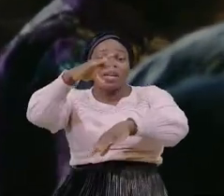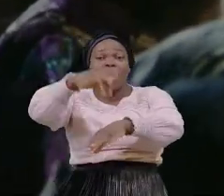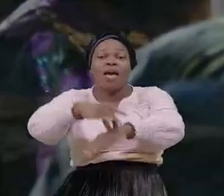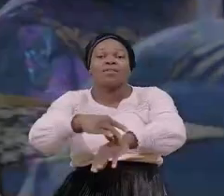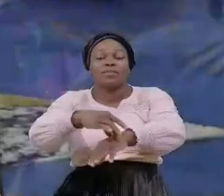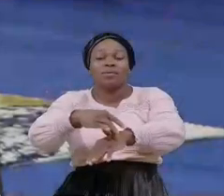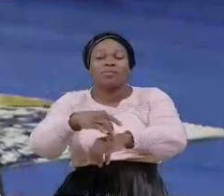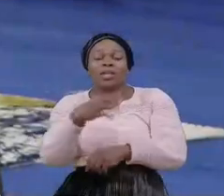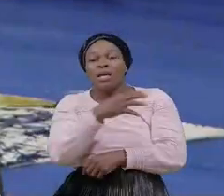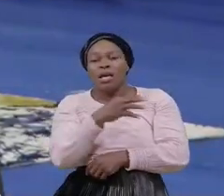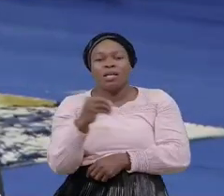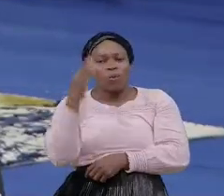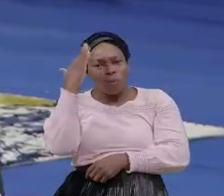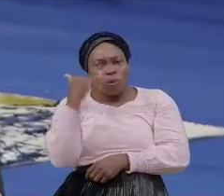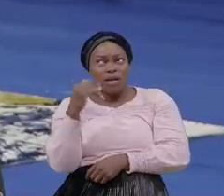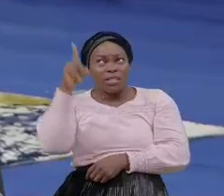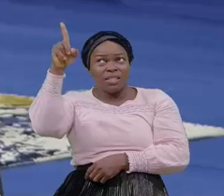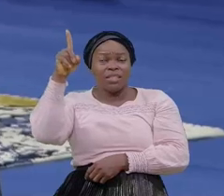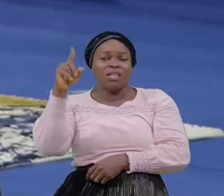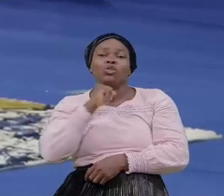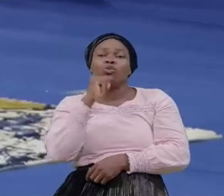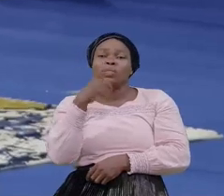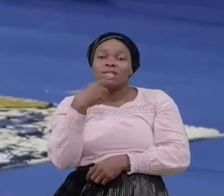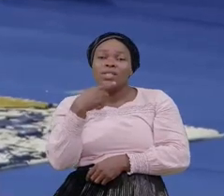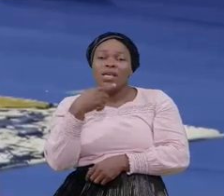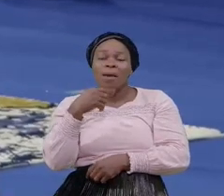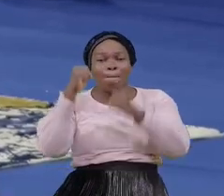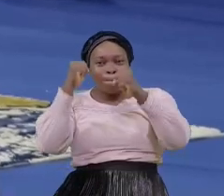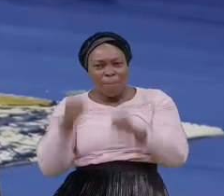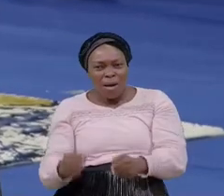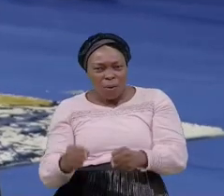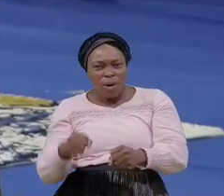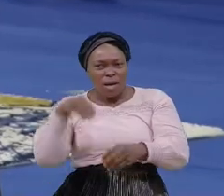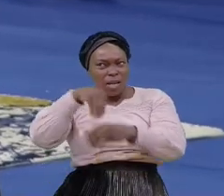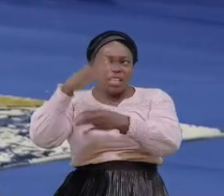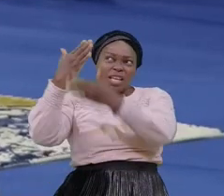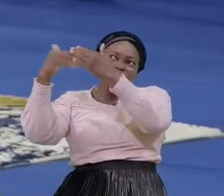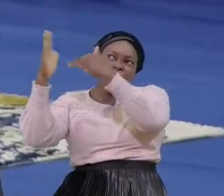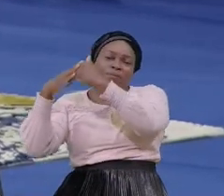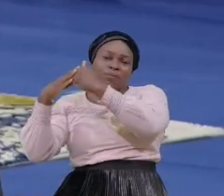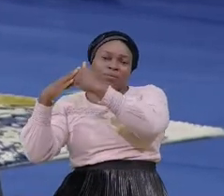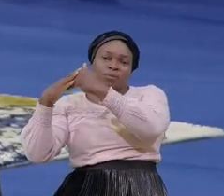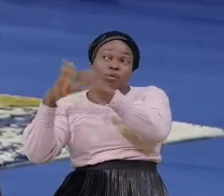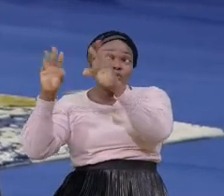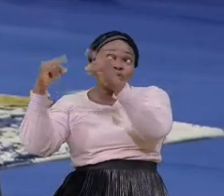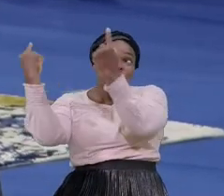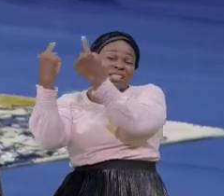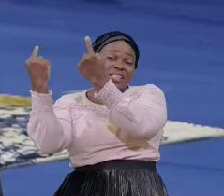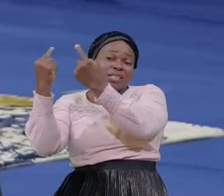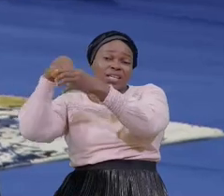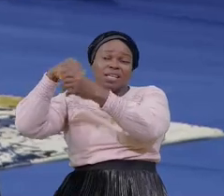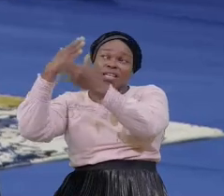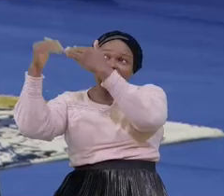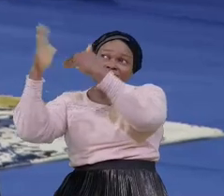Pourquoi n'a-t-il pas dit le pouvoir dans le ciel. Il n'y a pas de péché